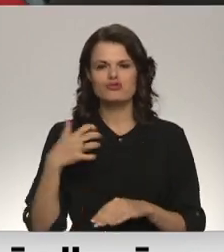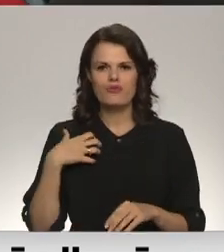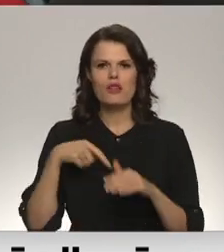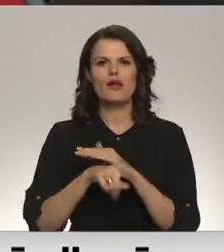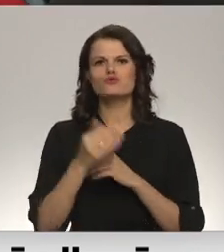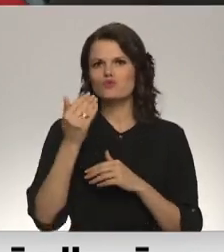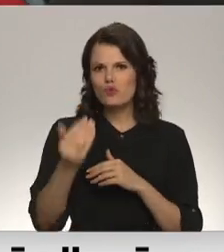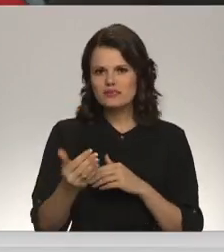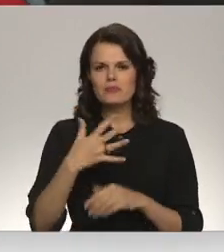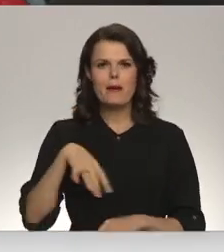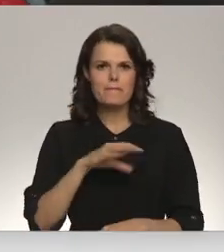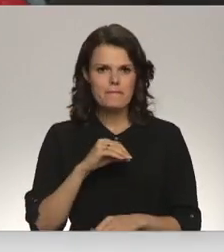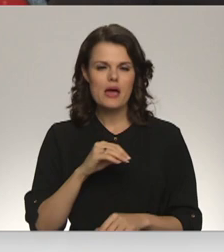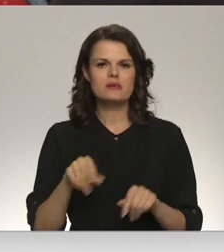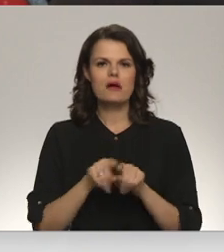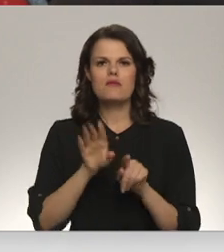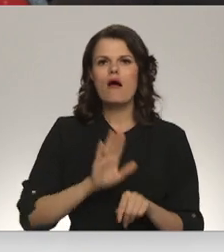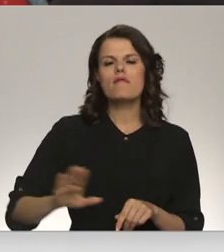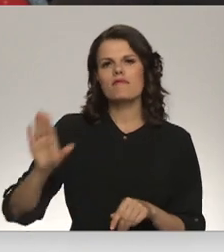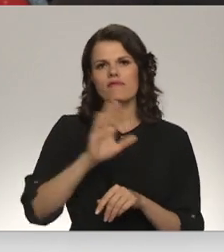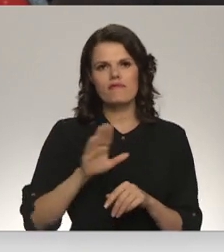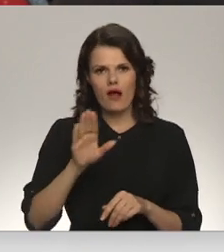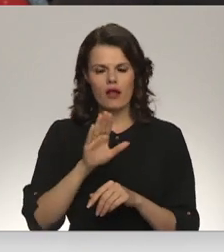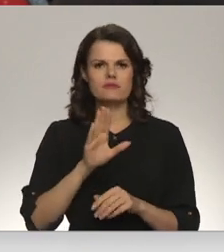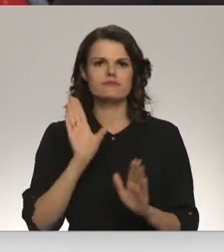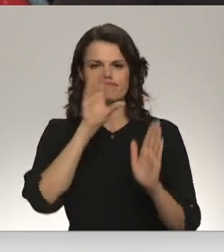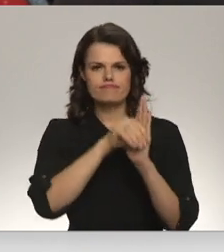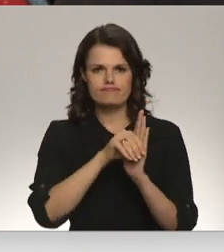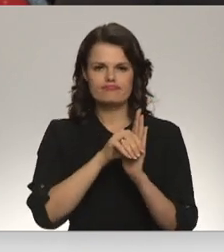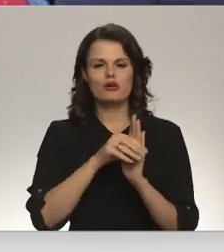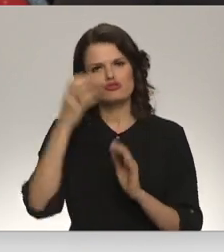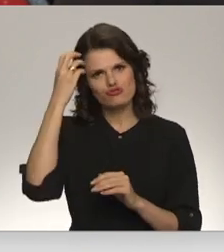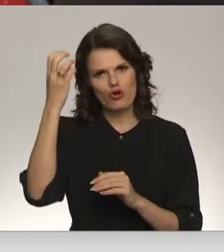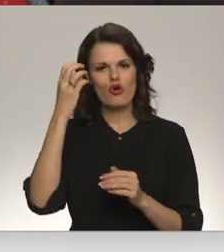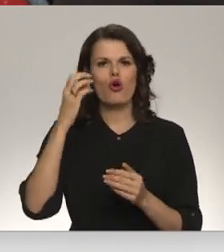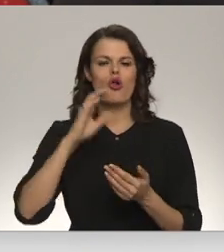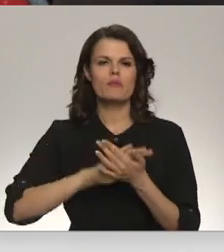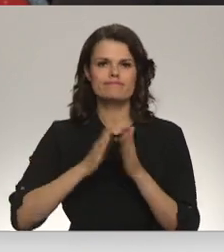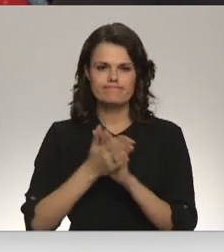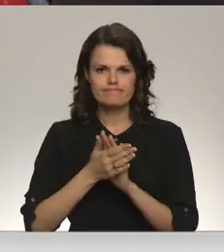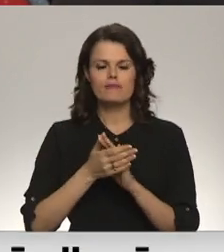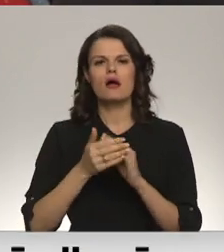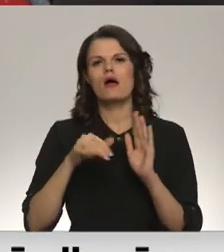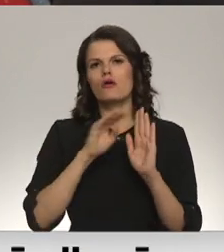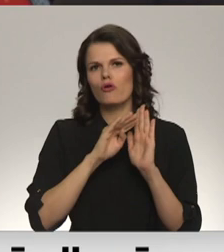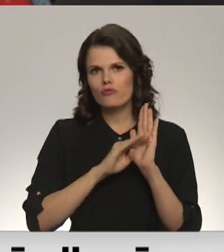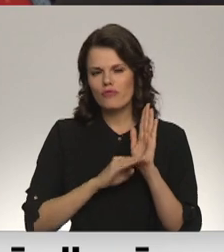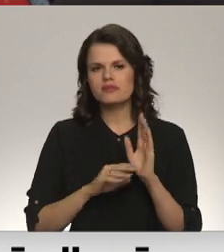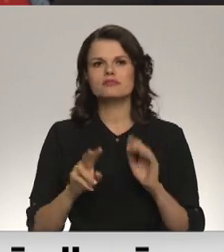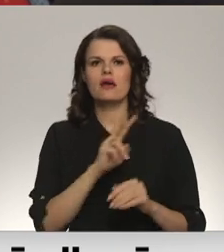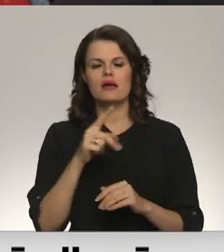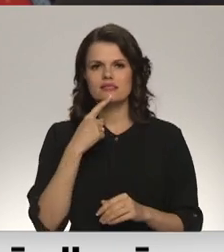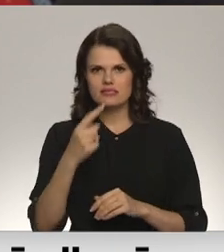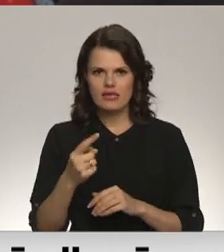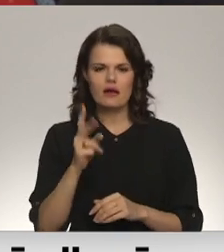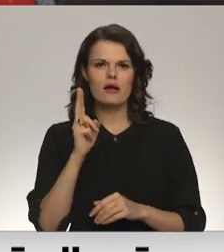nozīmē, ka mēs kā valsts esam pievienojušies Stokholmas konvencijai, kas saka, ka pilsētu centros